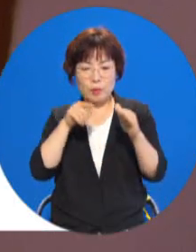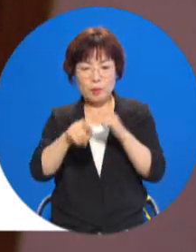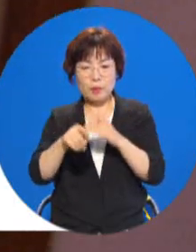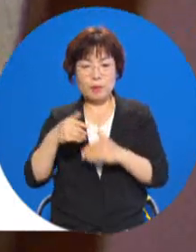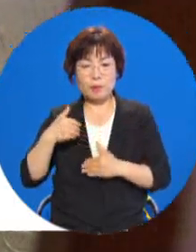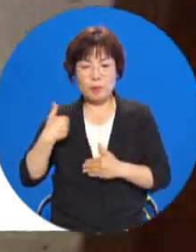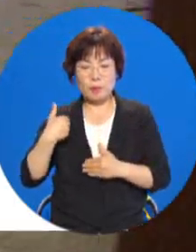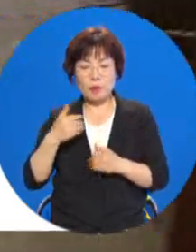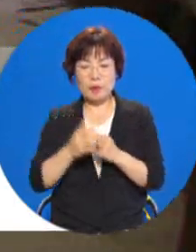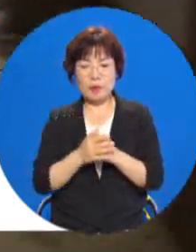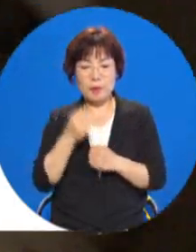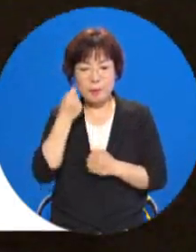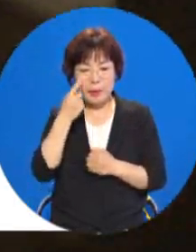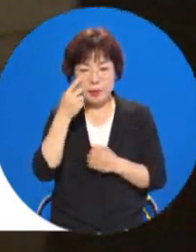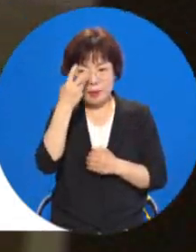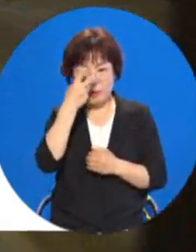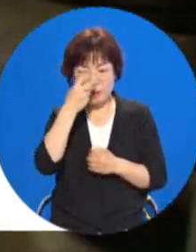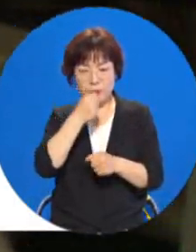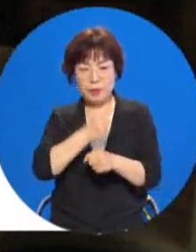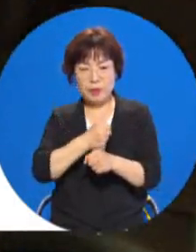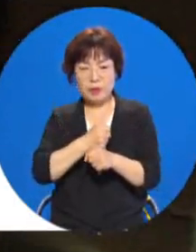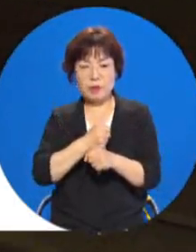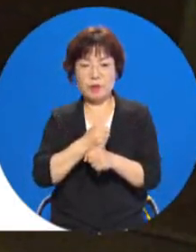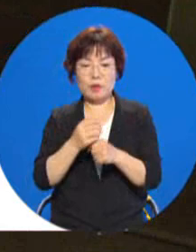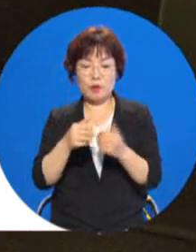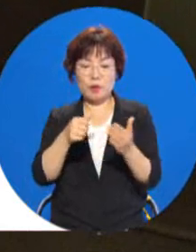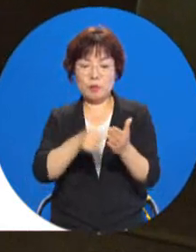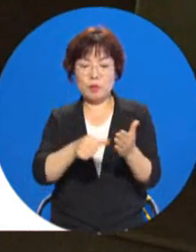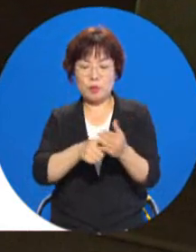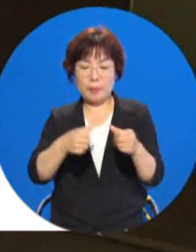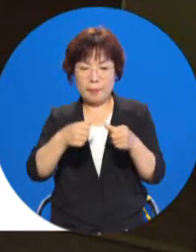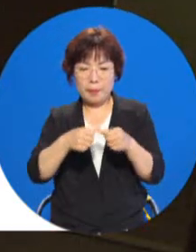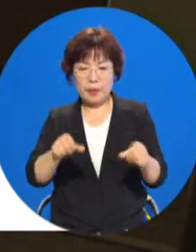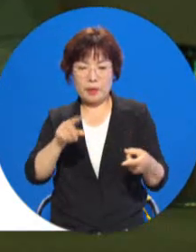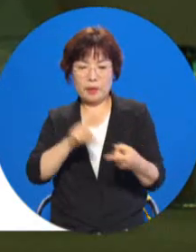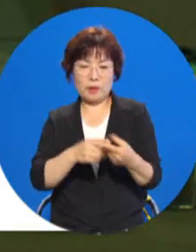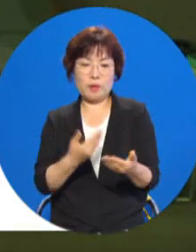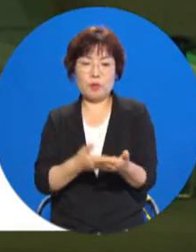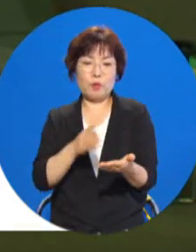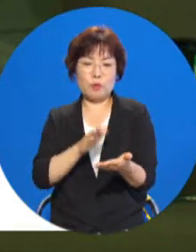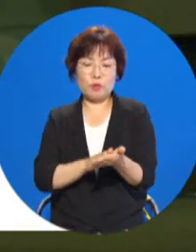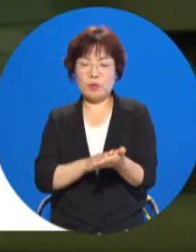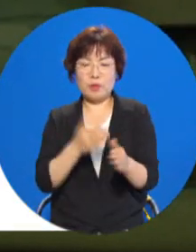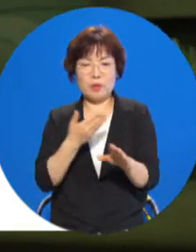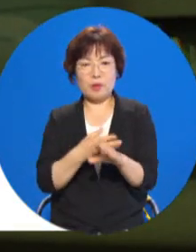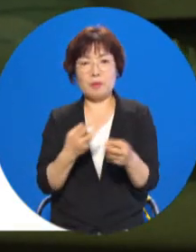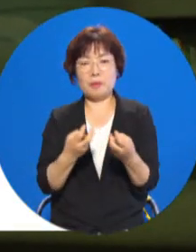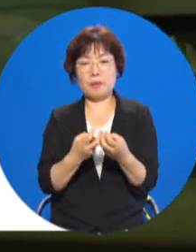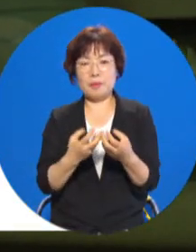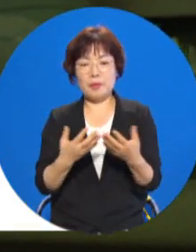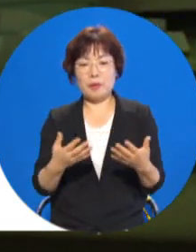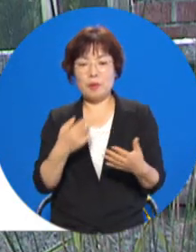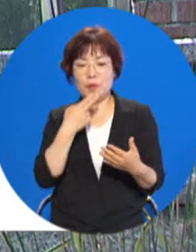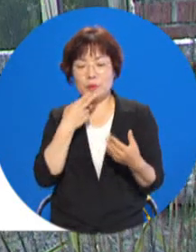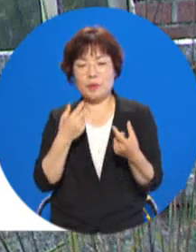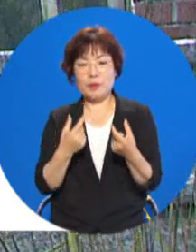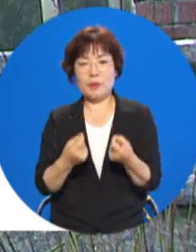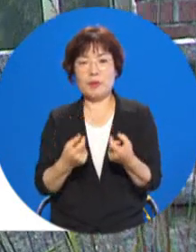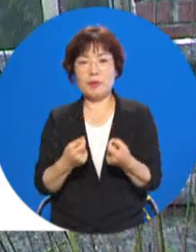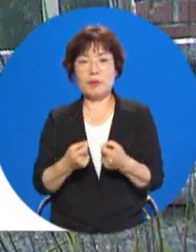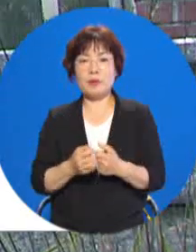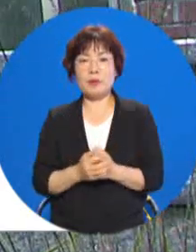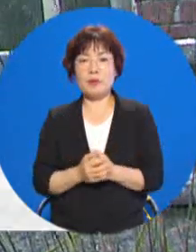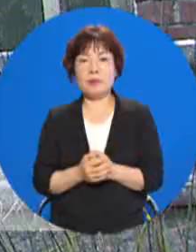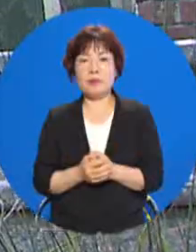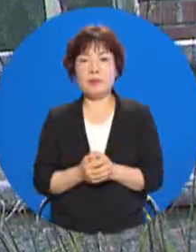들어갔는지는 매달 점검을 해서 저희가 이제 파손되는 부분이나 이런 데는 수선하는 방법밖에